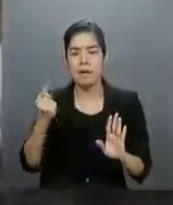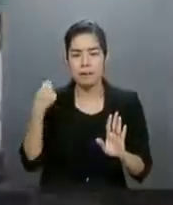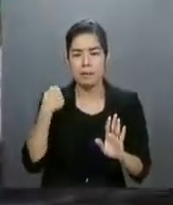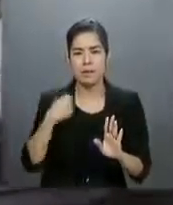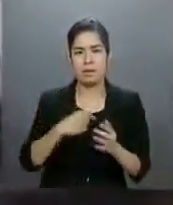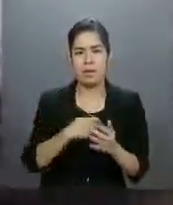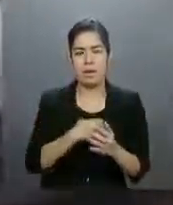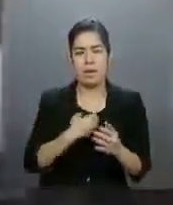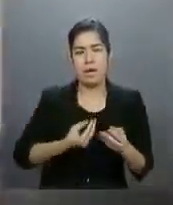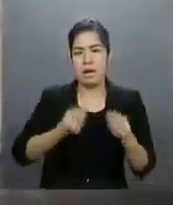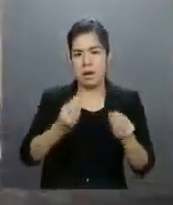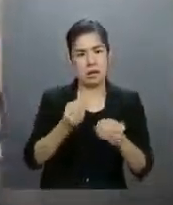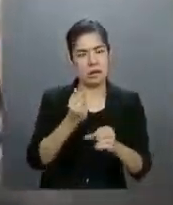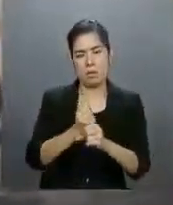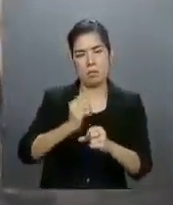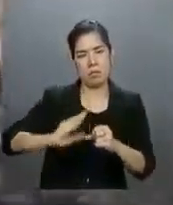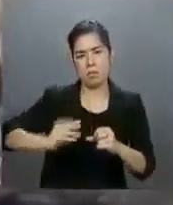ที่ดี